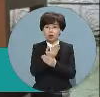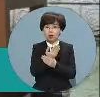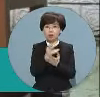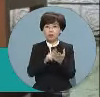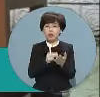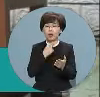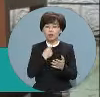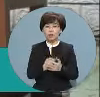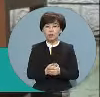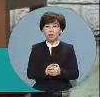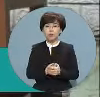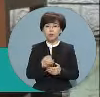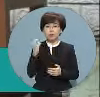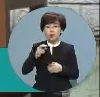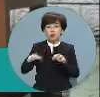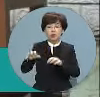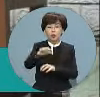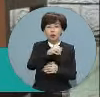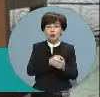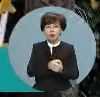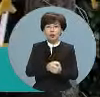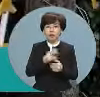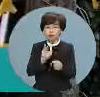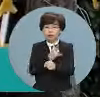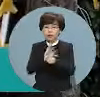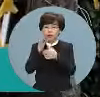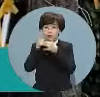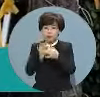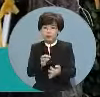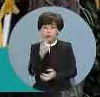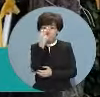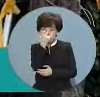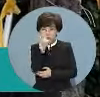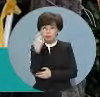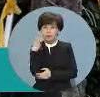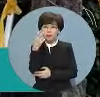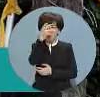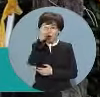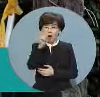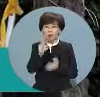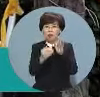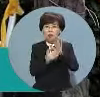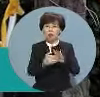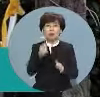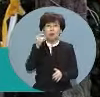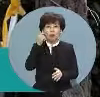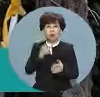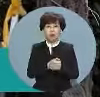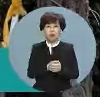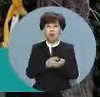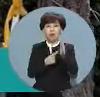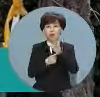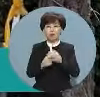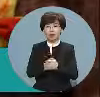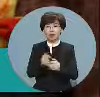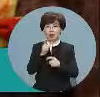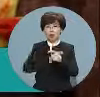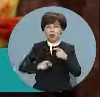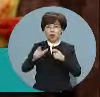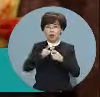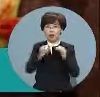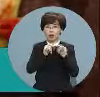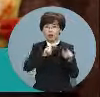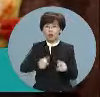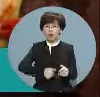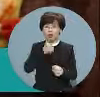했습니다. 더욱이 주변에서 24시간 내내 경비를 서는 경찰이 아무런 제지를 하지 않았던 것으로 알려지면서 더 공분을